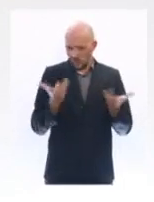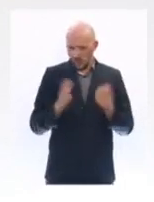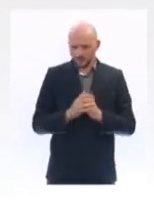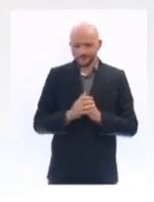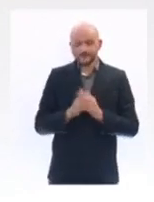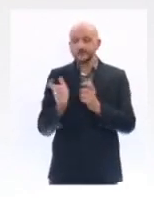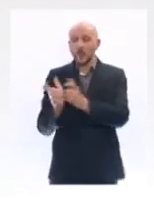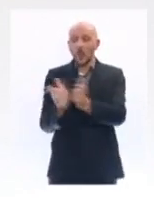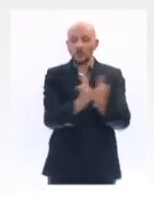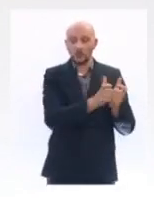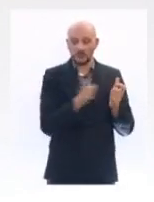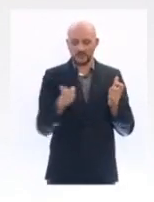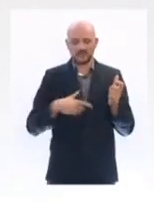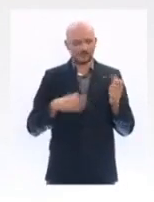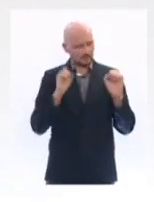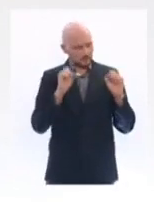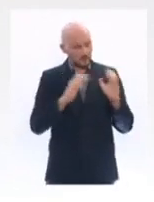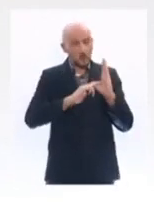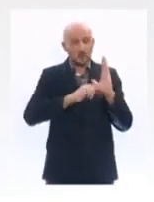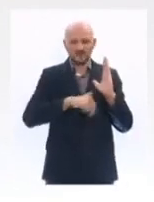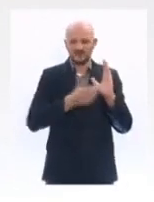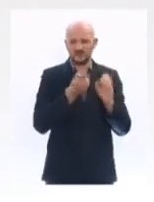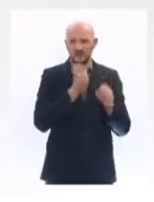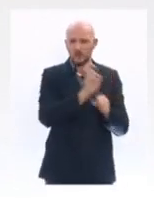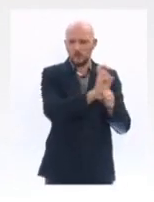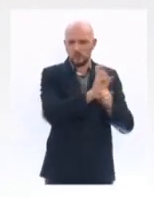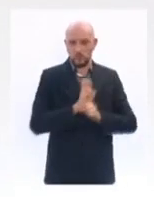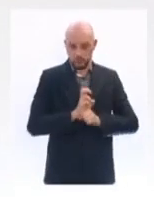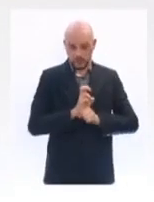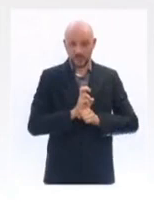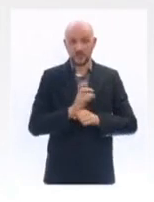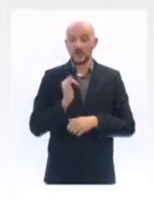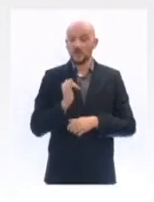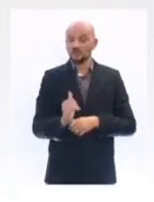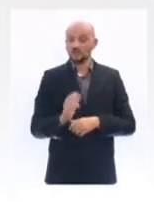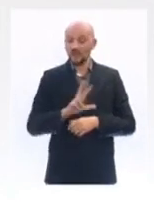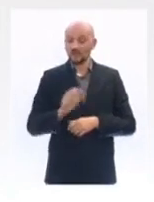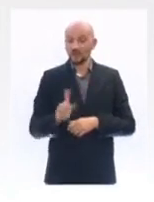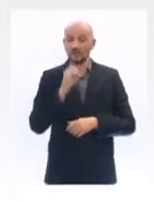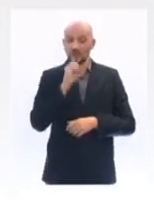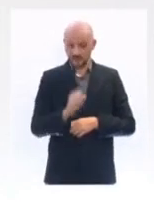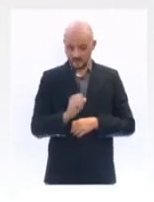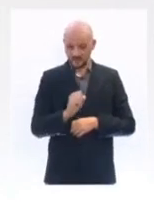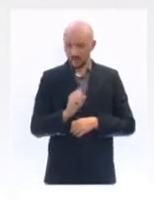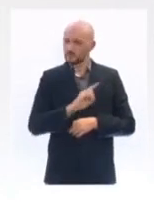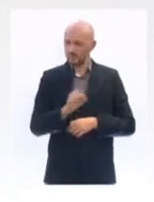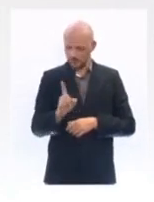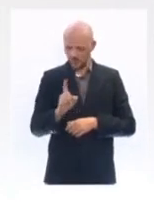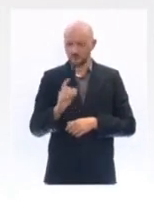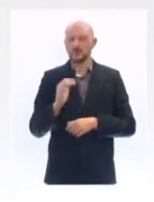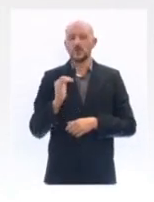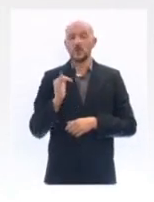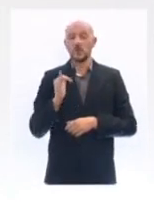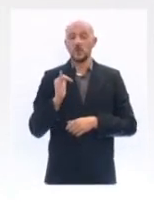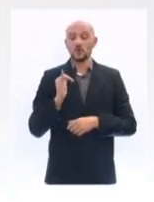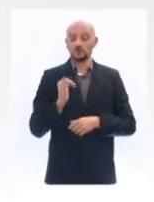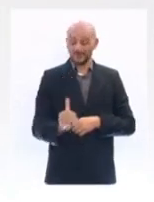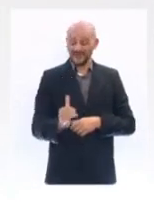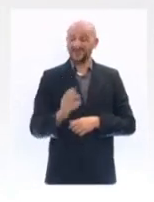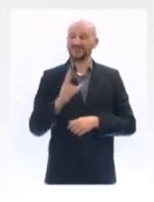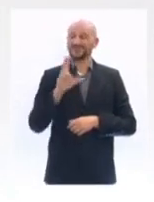entre 1 et 5 années supplémentaires pour toutes celles qui ont besoin de temps et de visibilité. Et elles le feront à des taux que